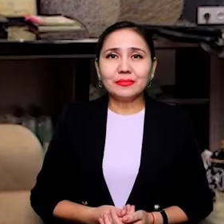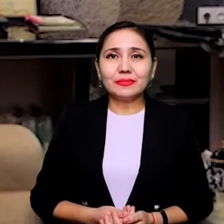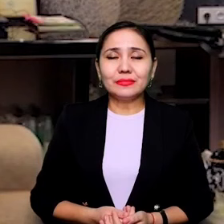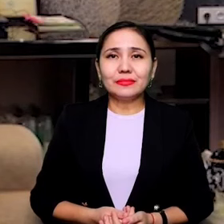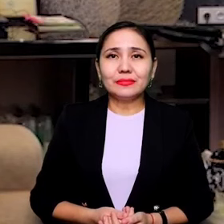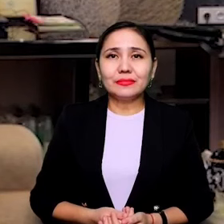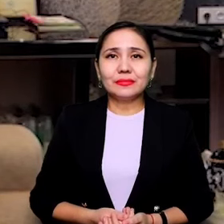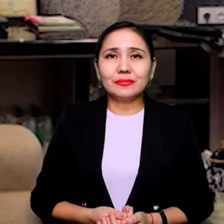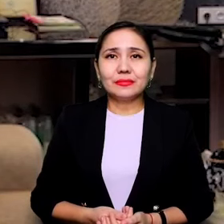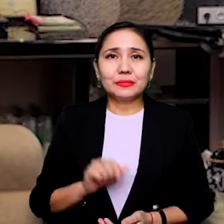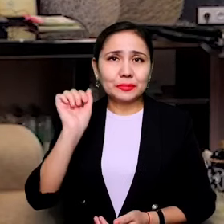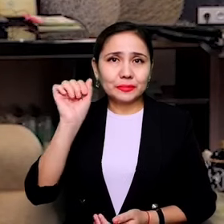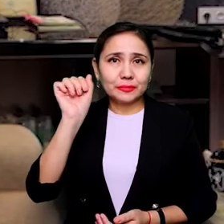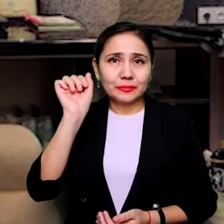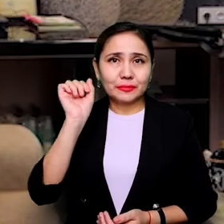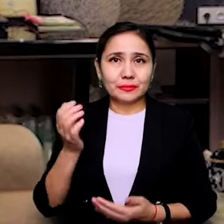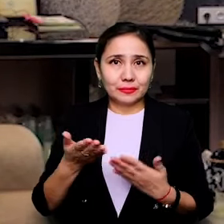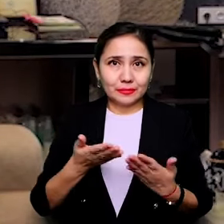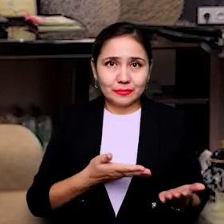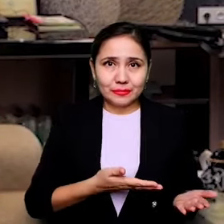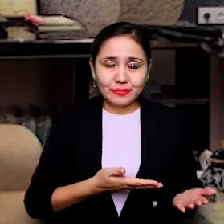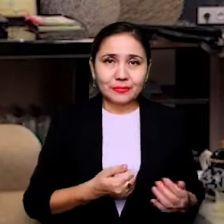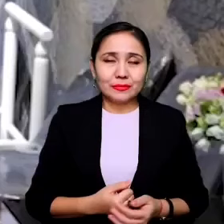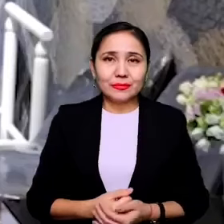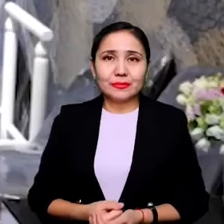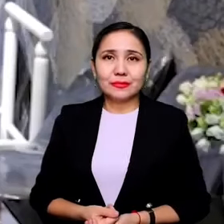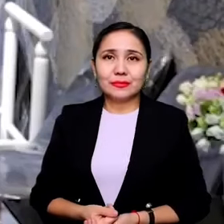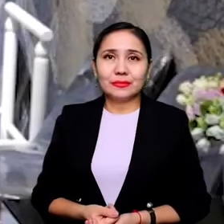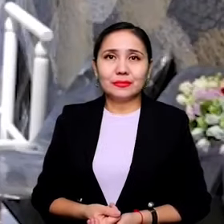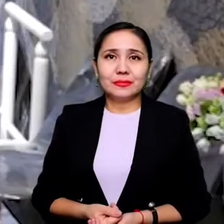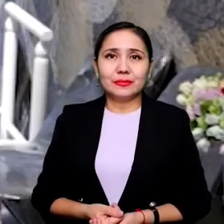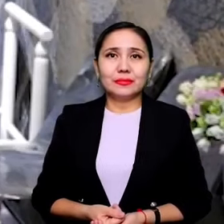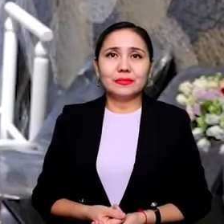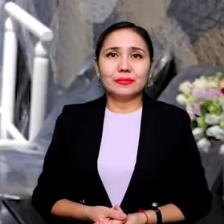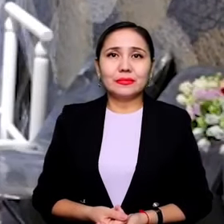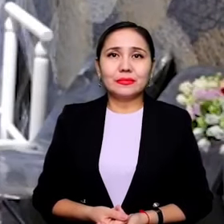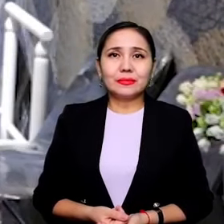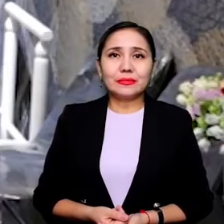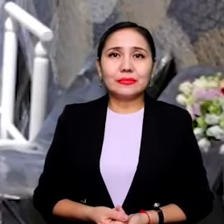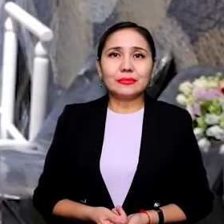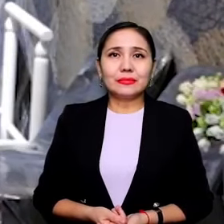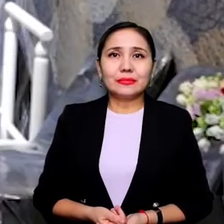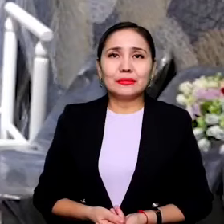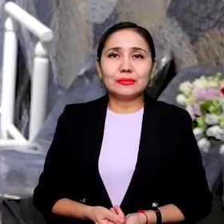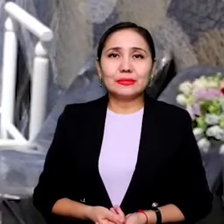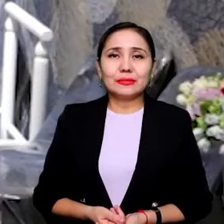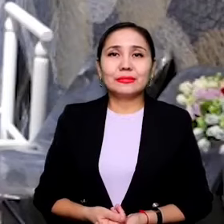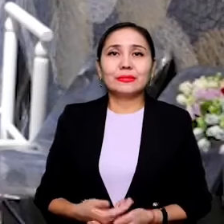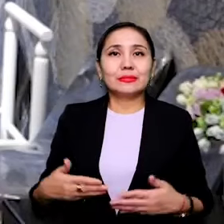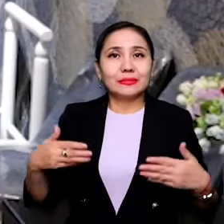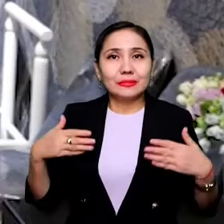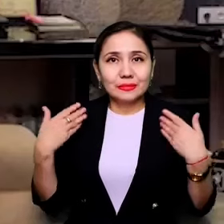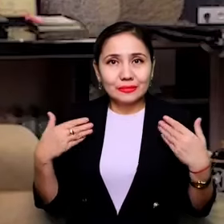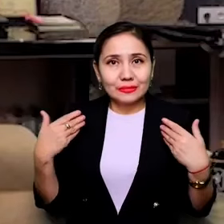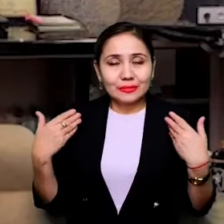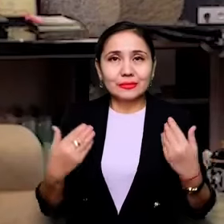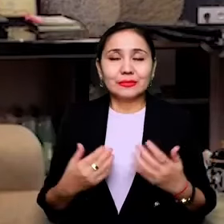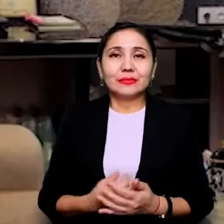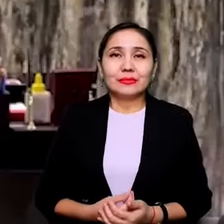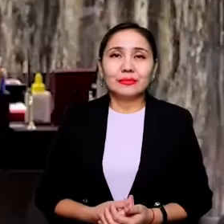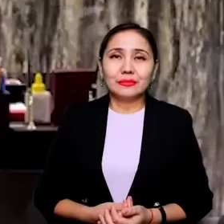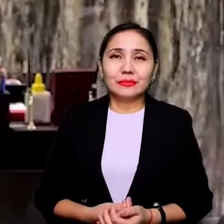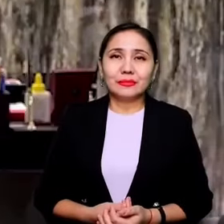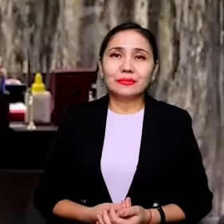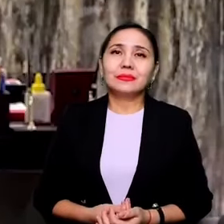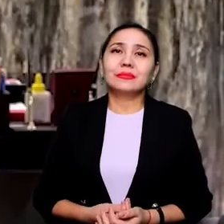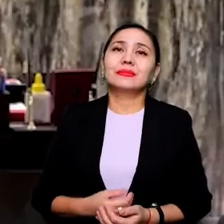Keling. Erkak hashamatli xonaga kirdi. Stol ortida ko'zi ojiz rahbar. Assalomu alaykum.